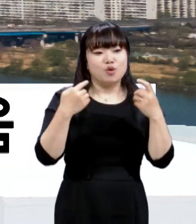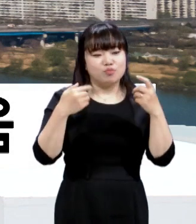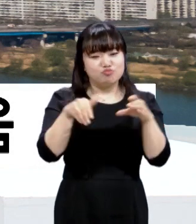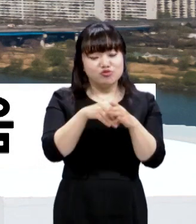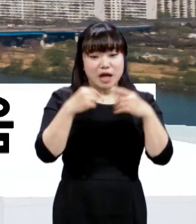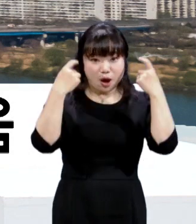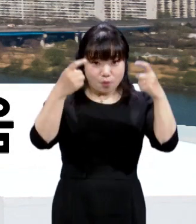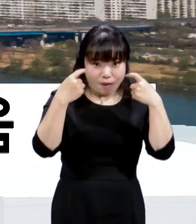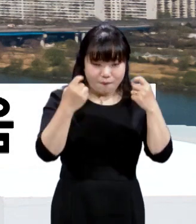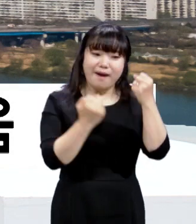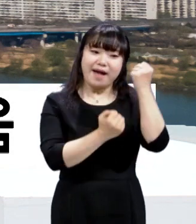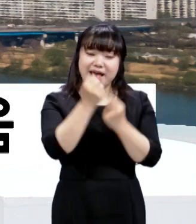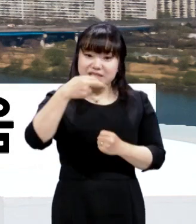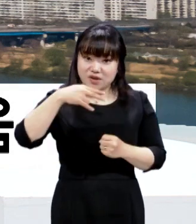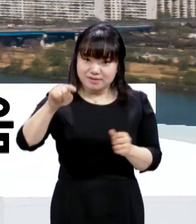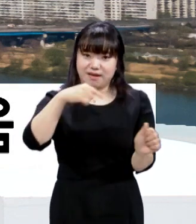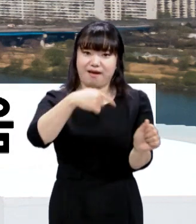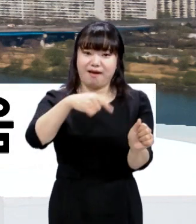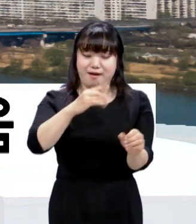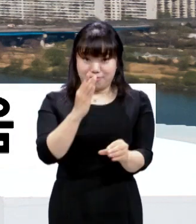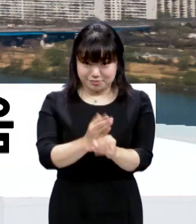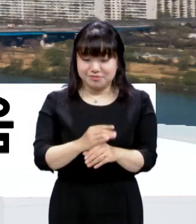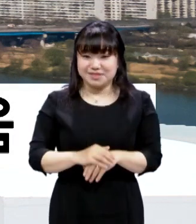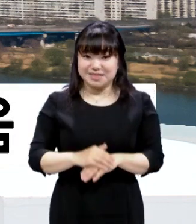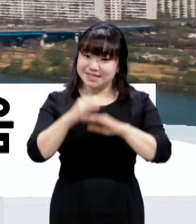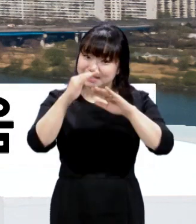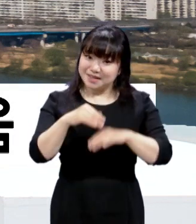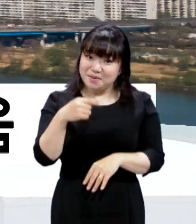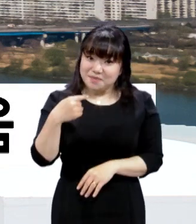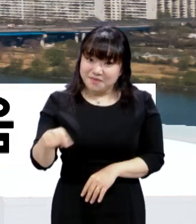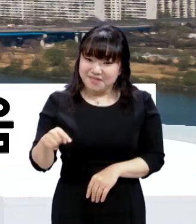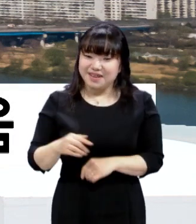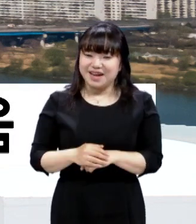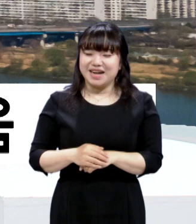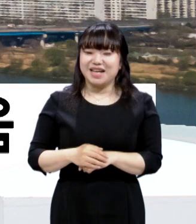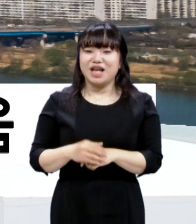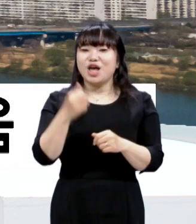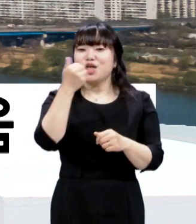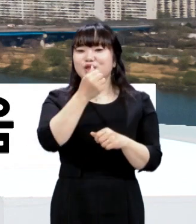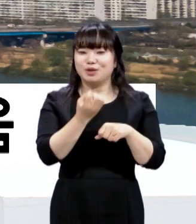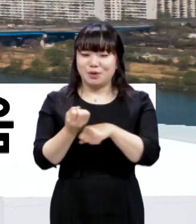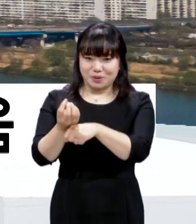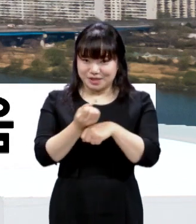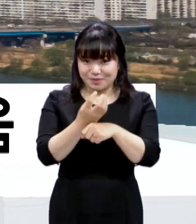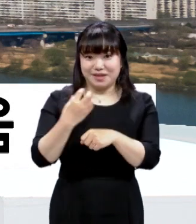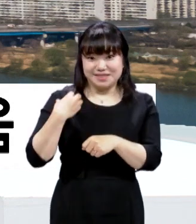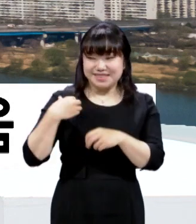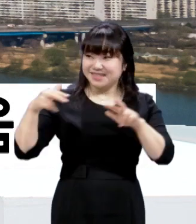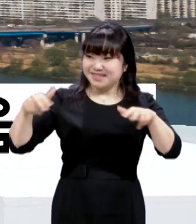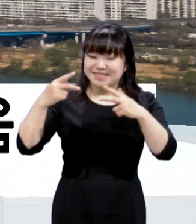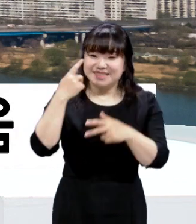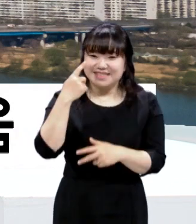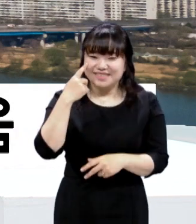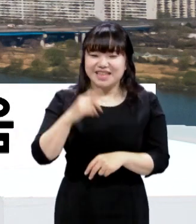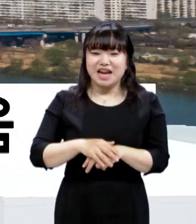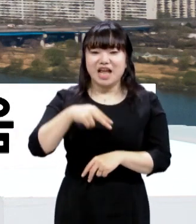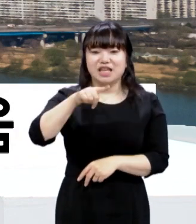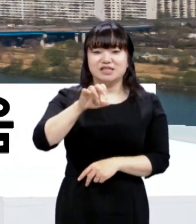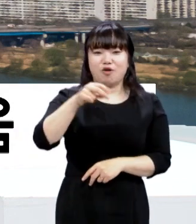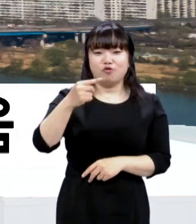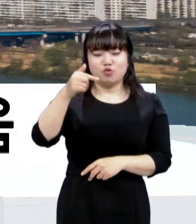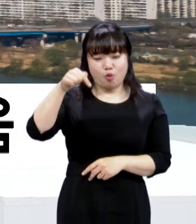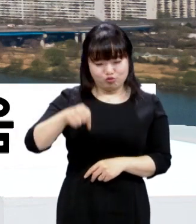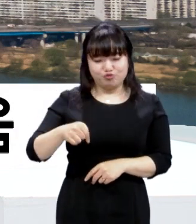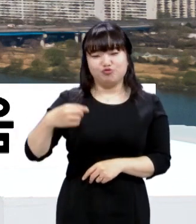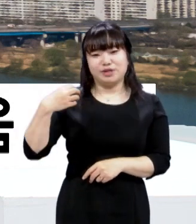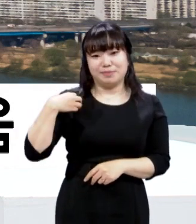양성 과정을 운영하고 있다고 합니다 어떤 내용인지 저희 주민 통신이 직접 취재를 하셨는데요 성동구 를 담당하는